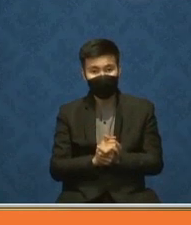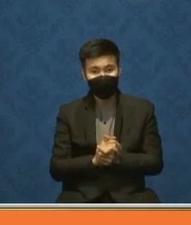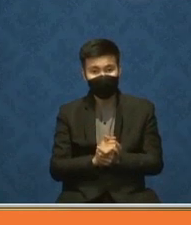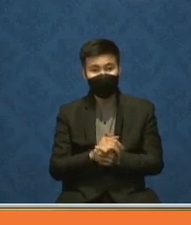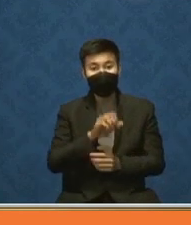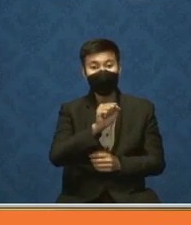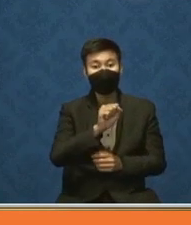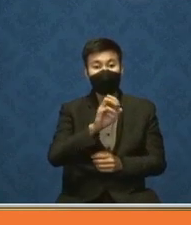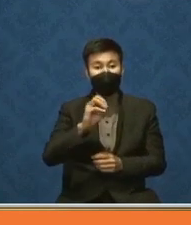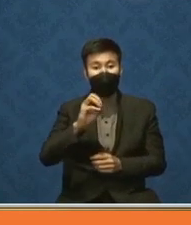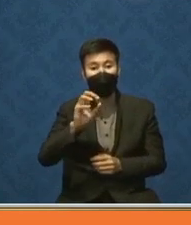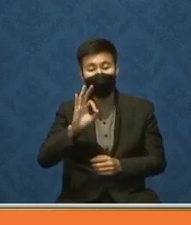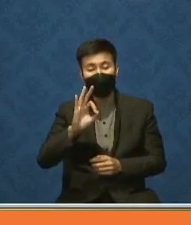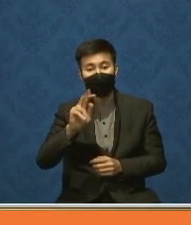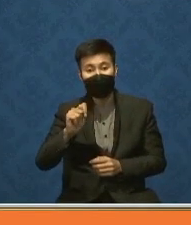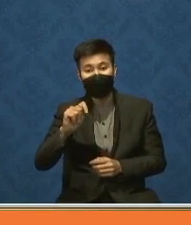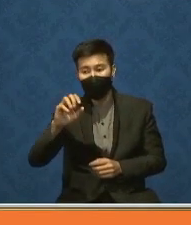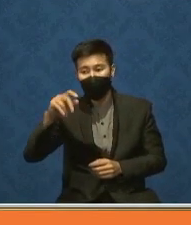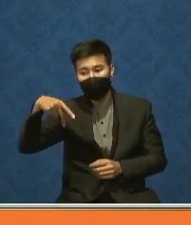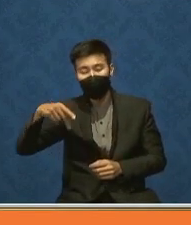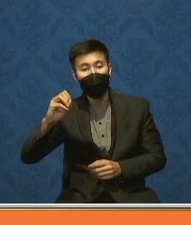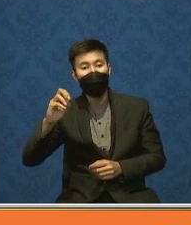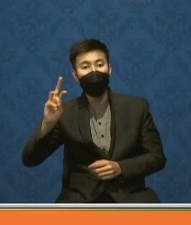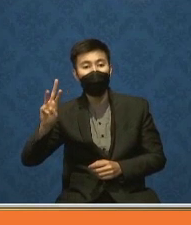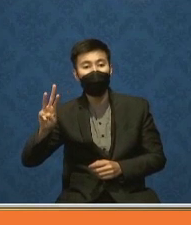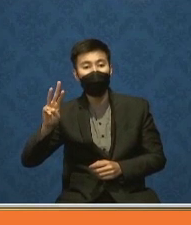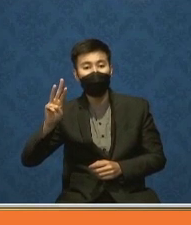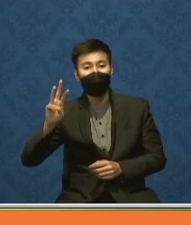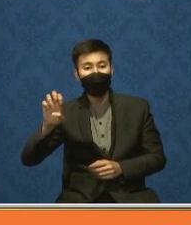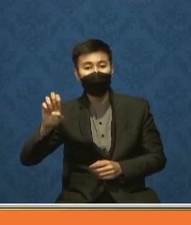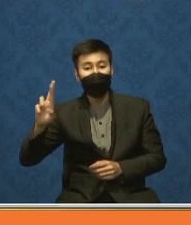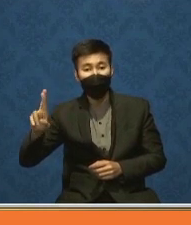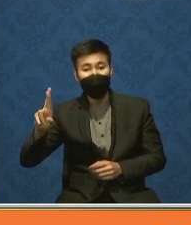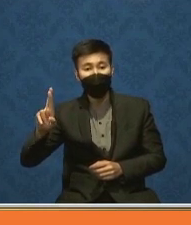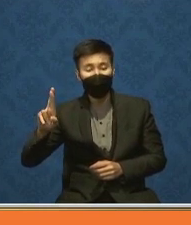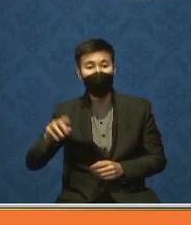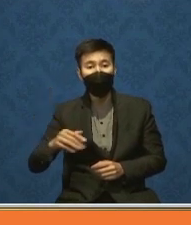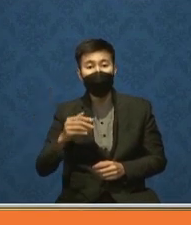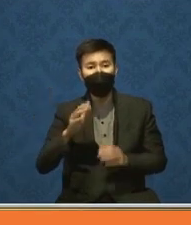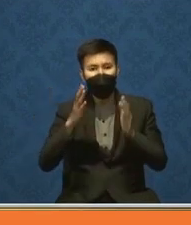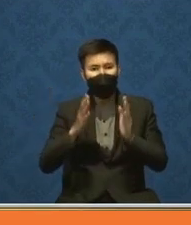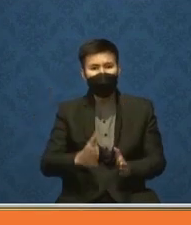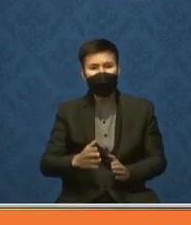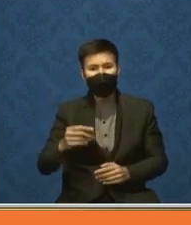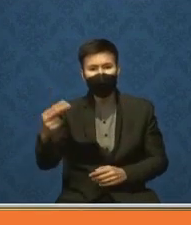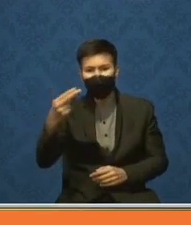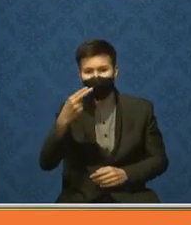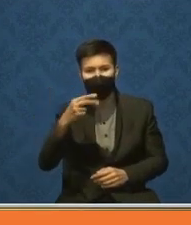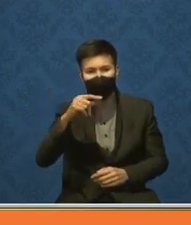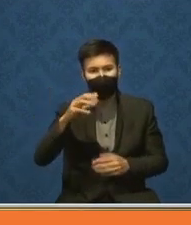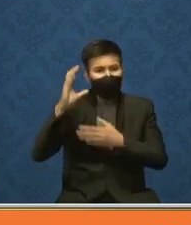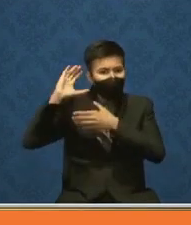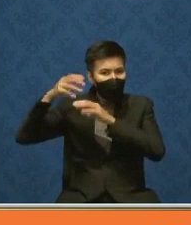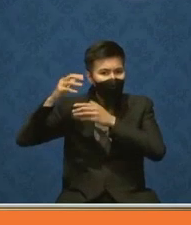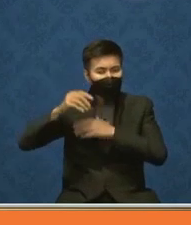ก็คืองบซอฟต์พาวเวอร์ของกระทรวงวัฒนธรรมเนี่ยครับตั้งงบประมาณไว้40ล้านบาทตั้งเป้าให้คนมาดูหนังไทย 50,000 คน